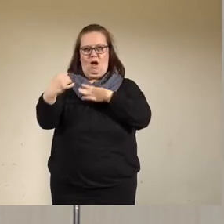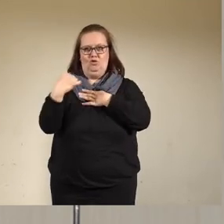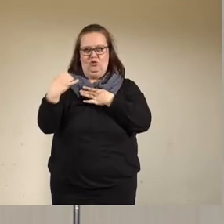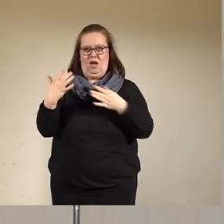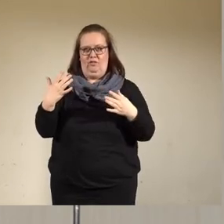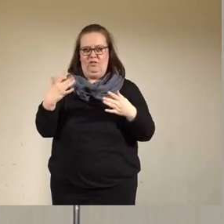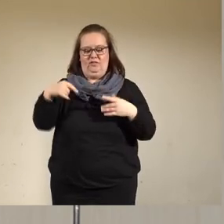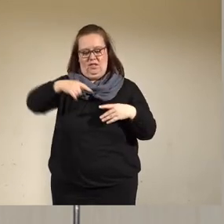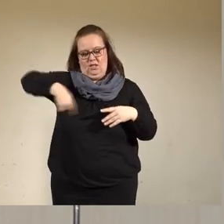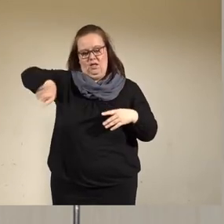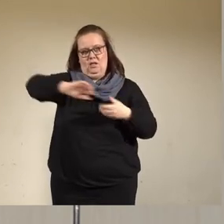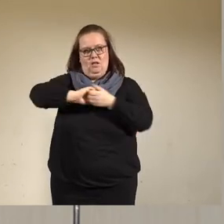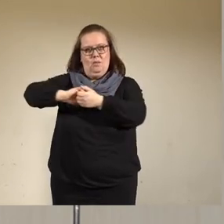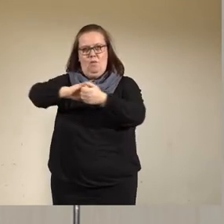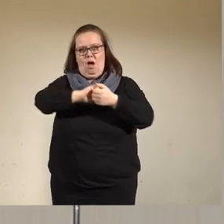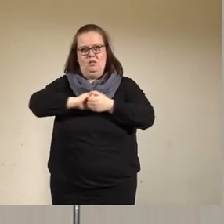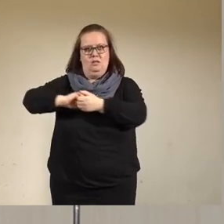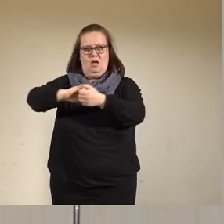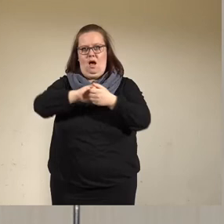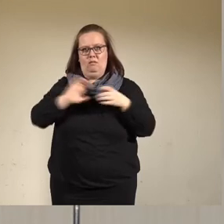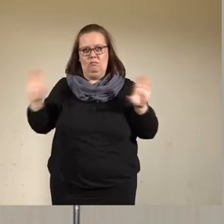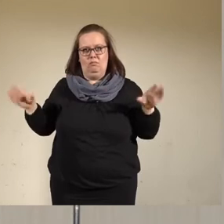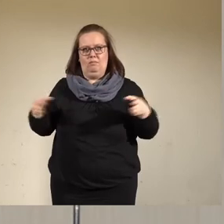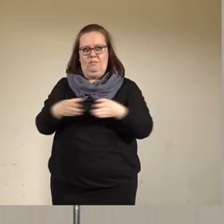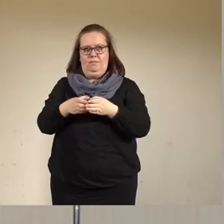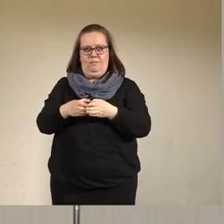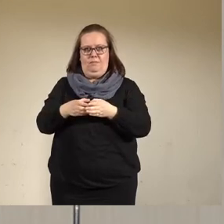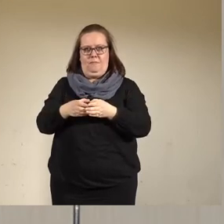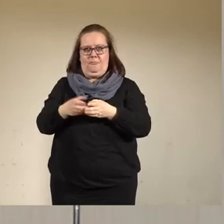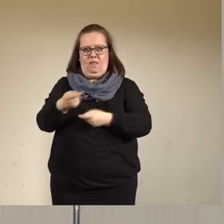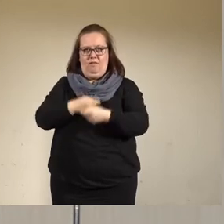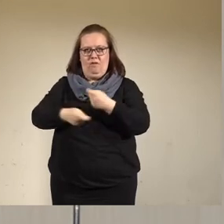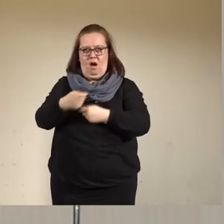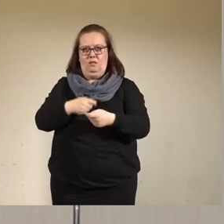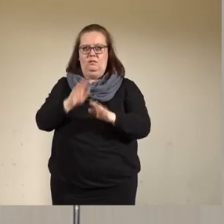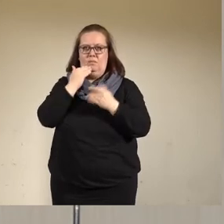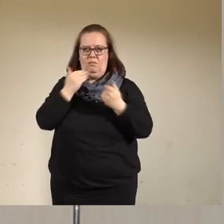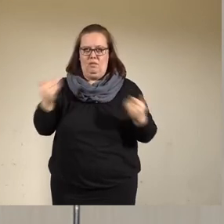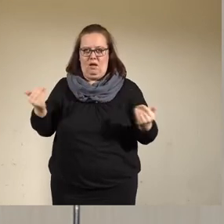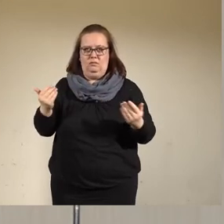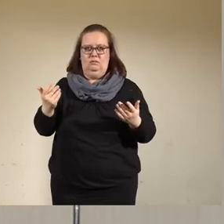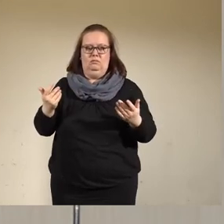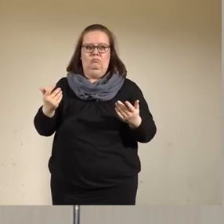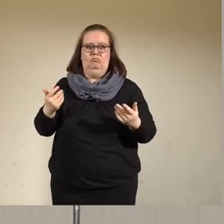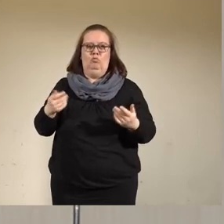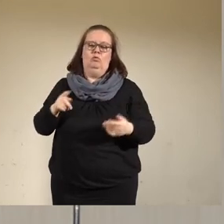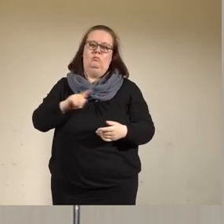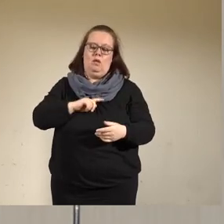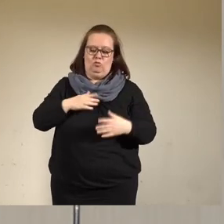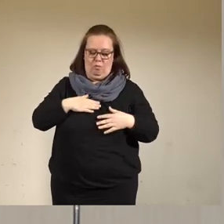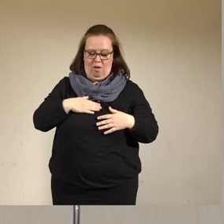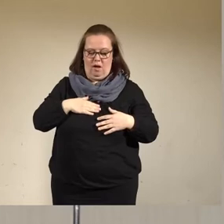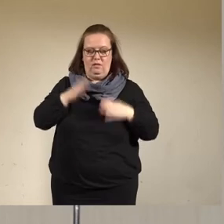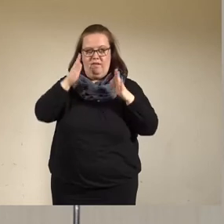Kräften, die wir hier gemeinsam zusammen verhandelt haben, bedanken. Ich kann nur für